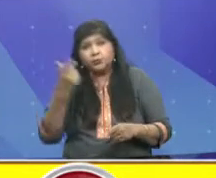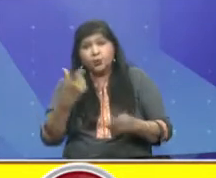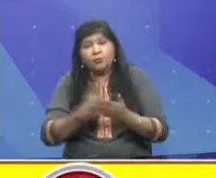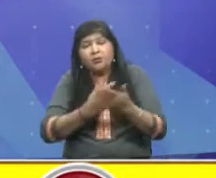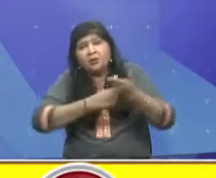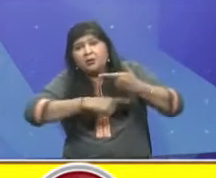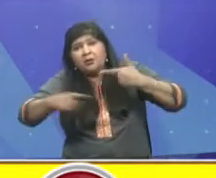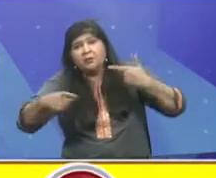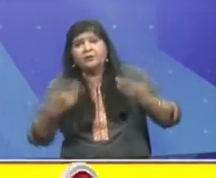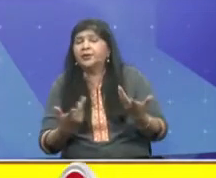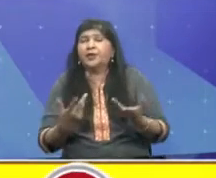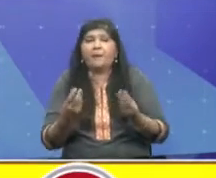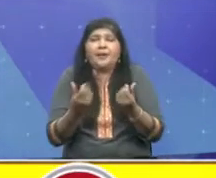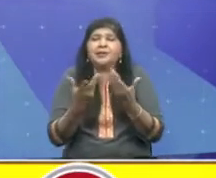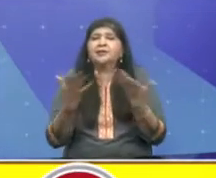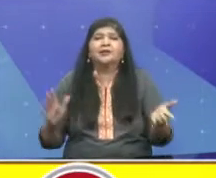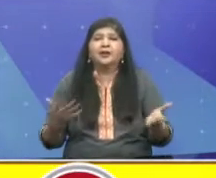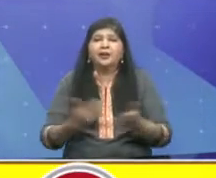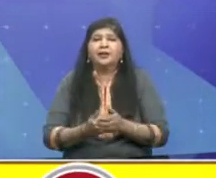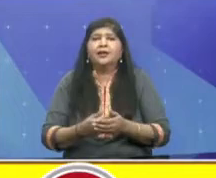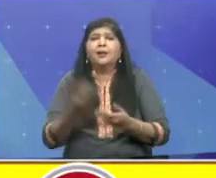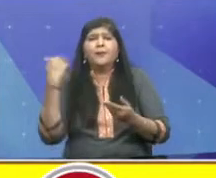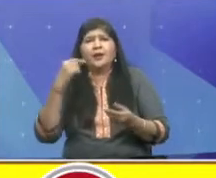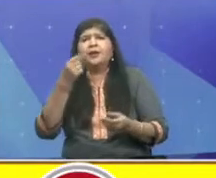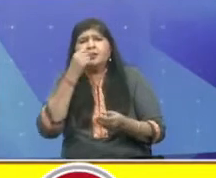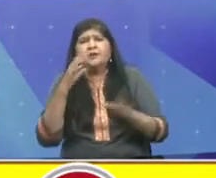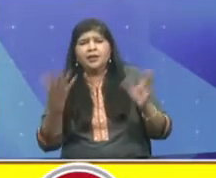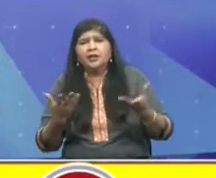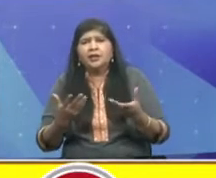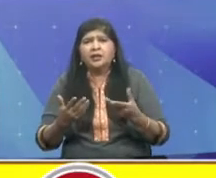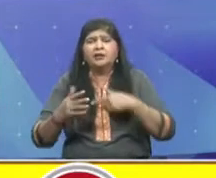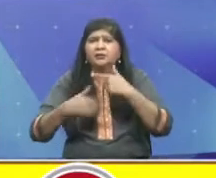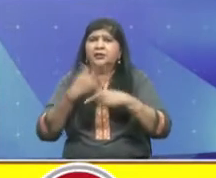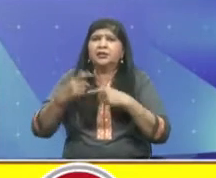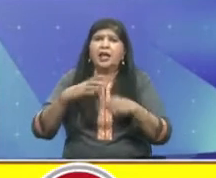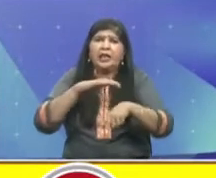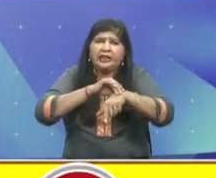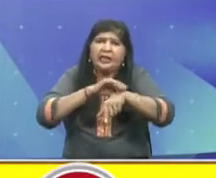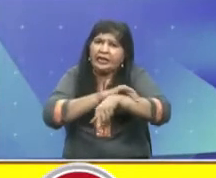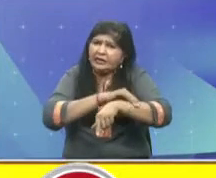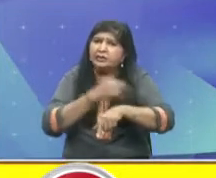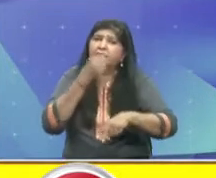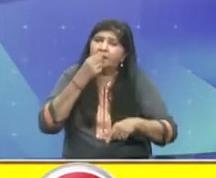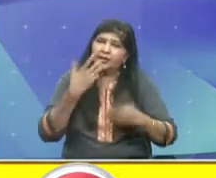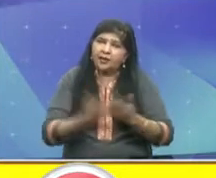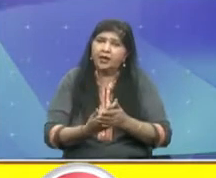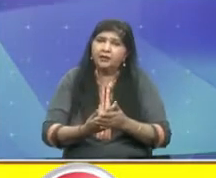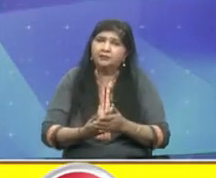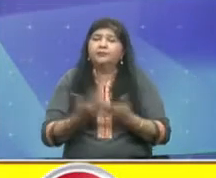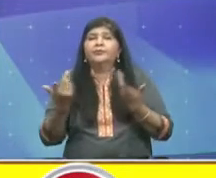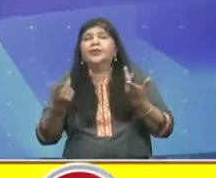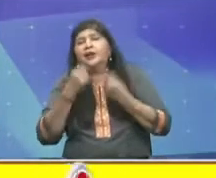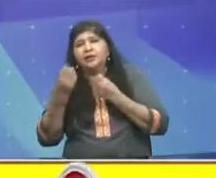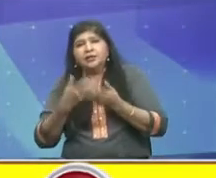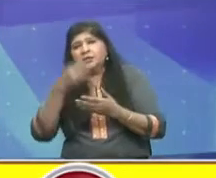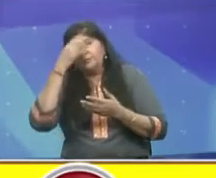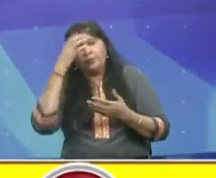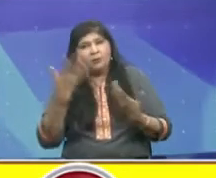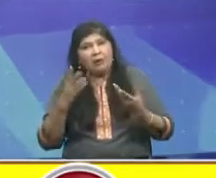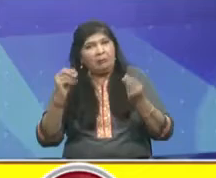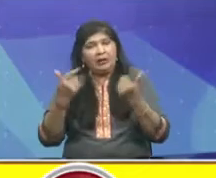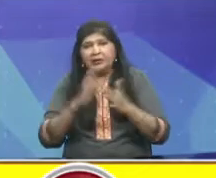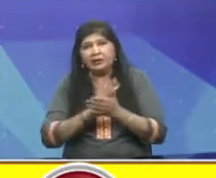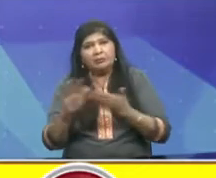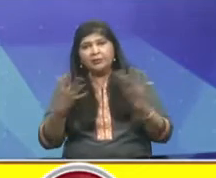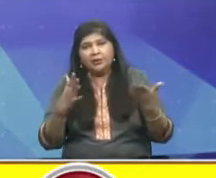ही नहीं करवाया? नहीं करवाया था। दर्द की दवाई खाते रहे, छोटे मोटे डॉक्टरों ने कहते, देसी दवाई है, वैसी दवाई